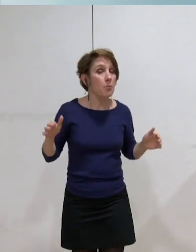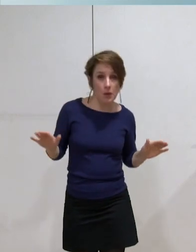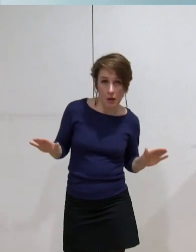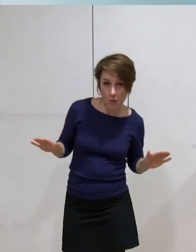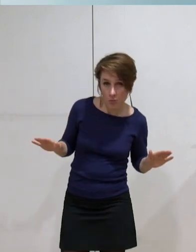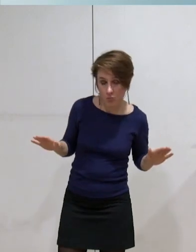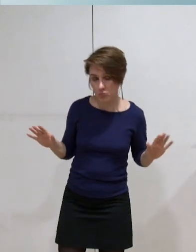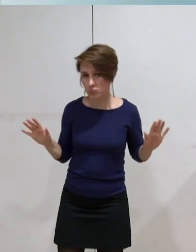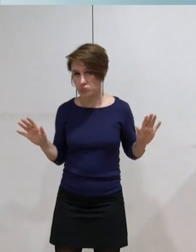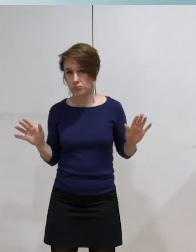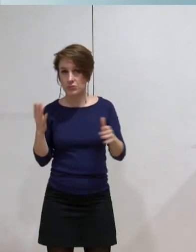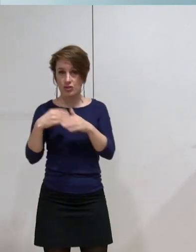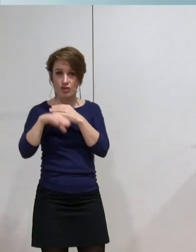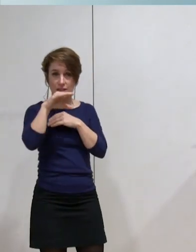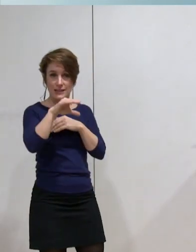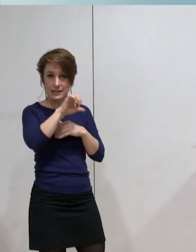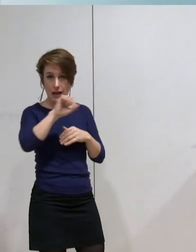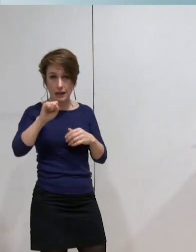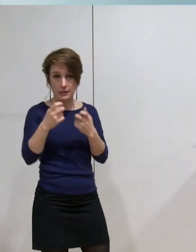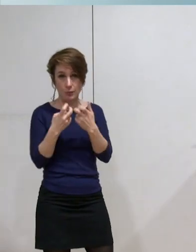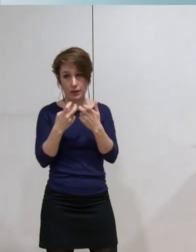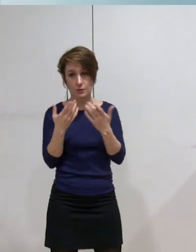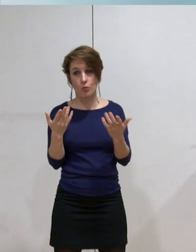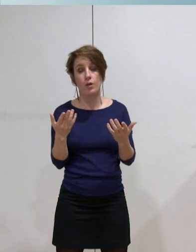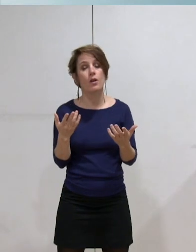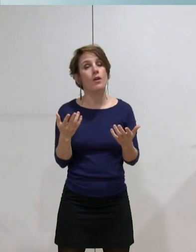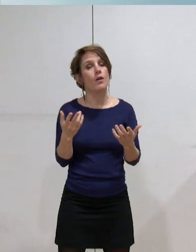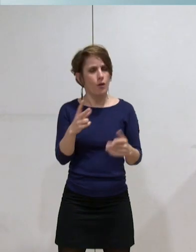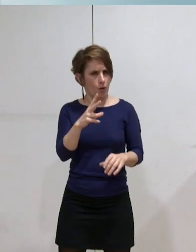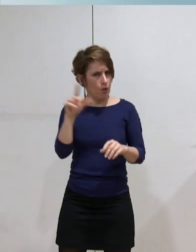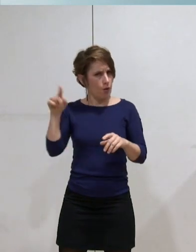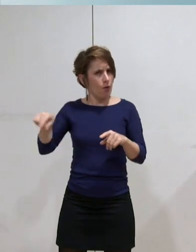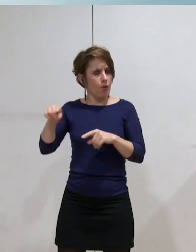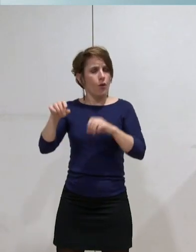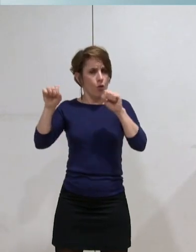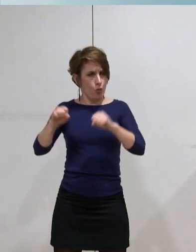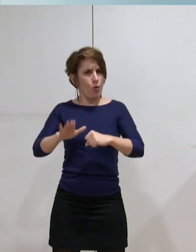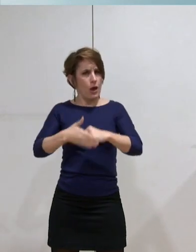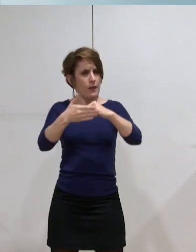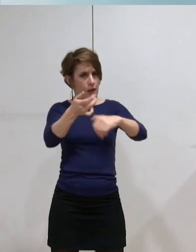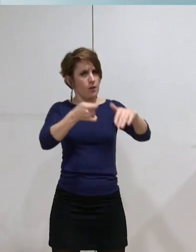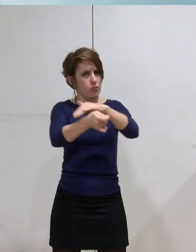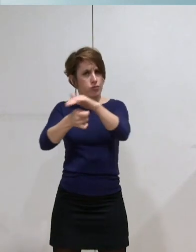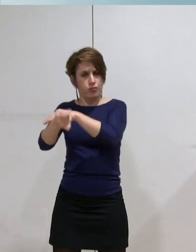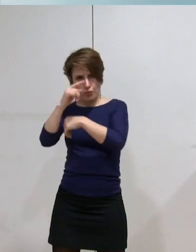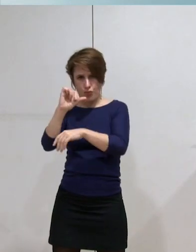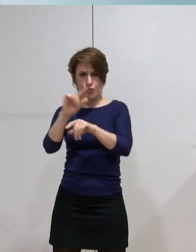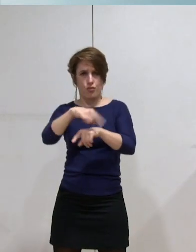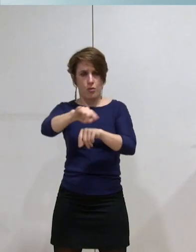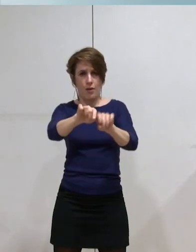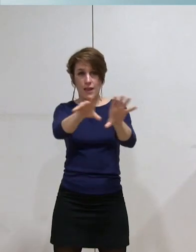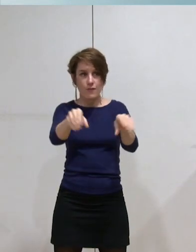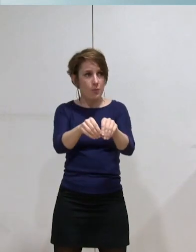tout du côté du CCS en particulier il y a quelques aides qui sont apportées au aux familles